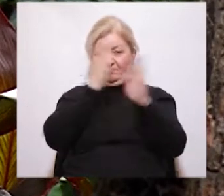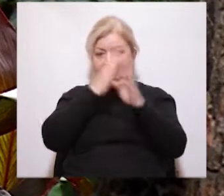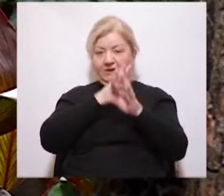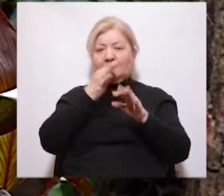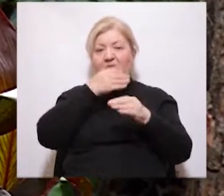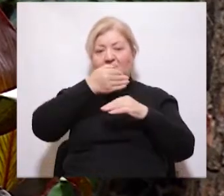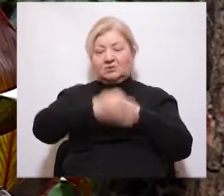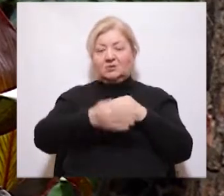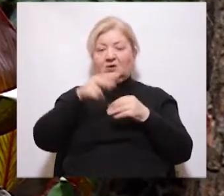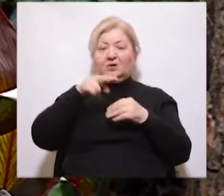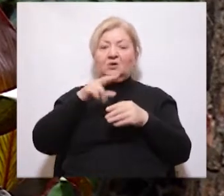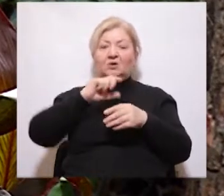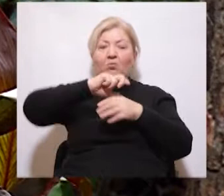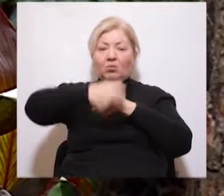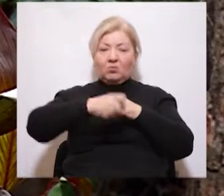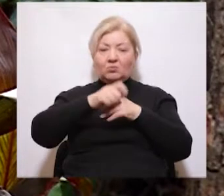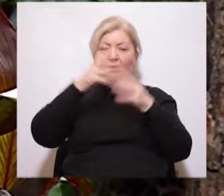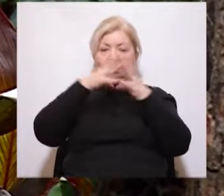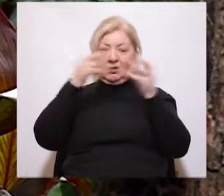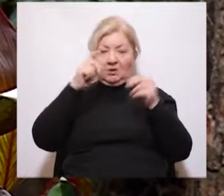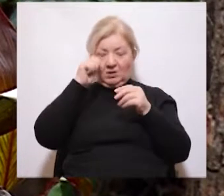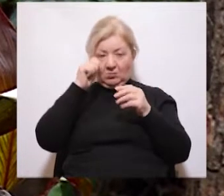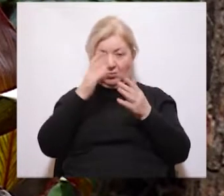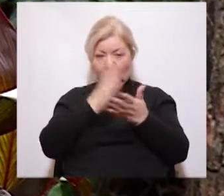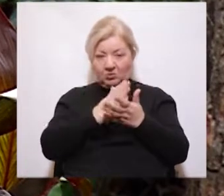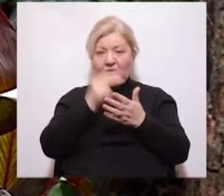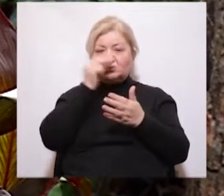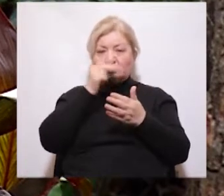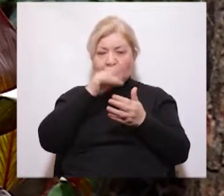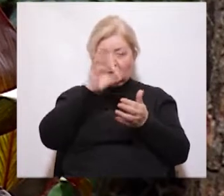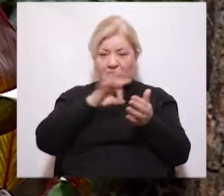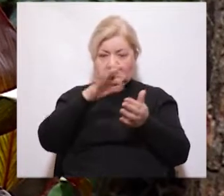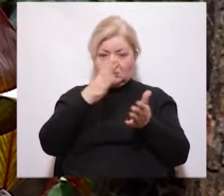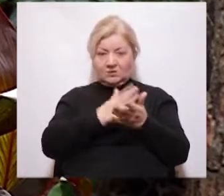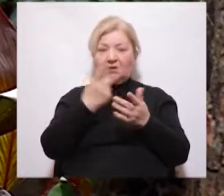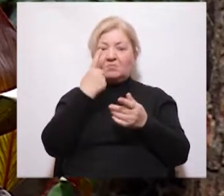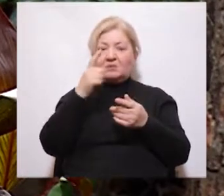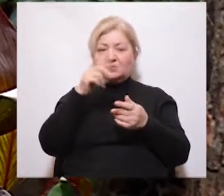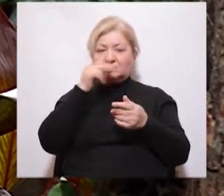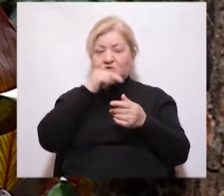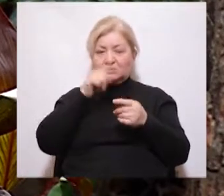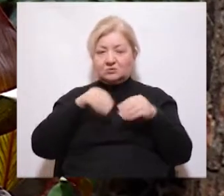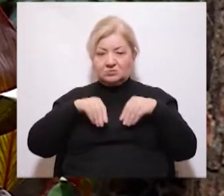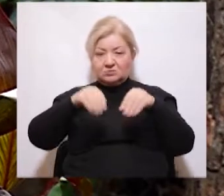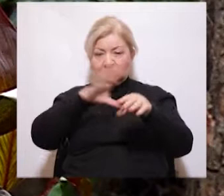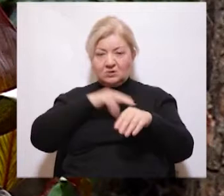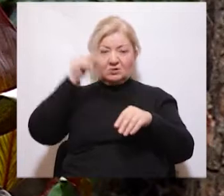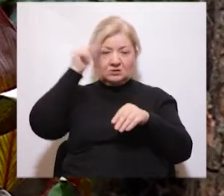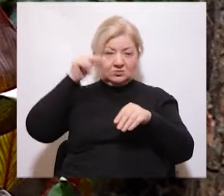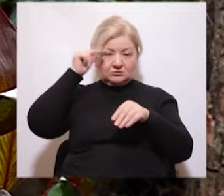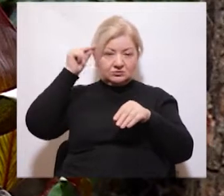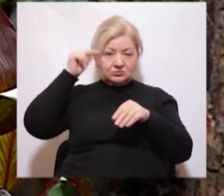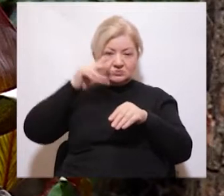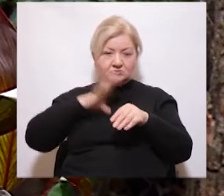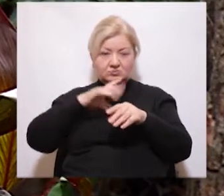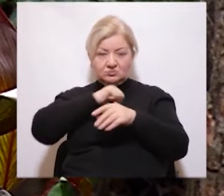კლიმატს. შემდეგ მოდის უკვე ფორთოხალი და ლიმონი. ჩაიზე უკვე ვისაუბრეთ, აქვე დავამატებთ, რომ ჩაის პირველი ნარგავები